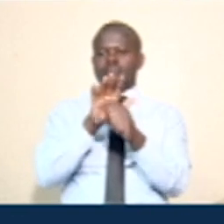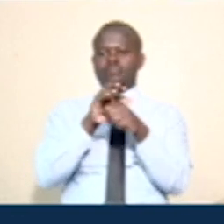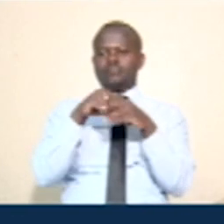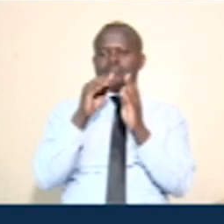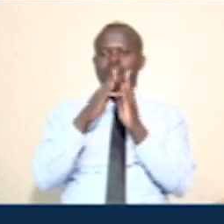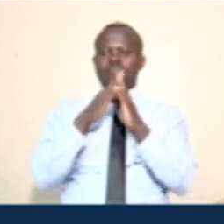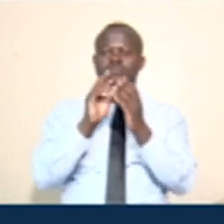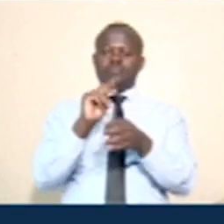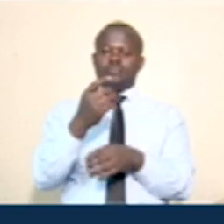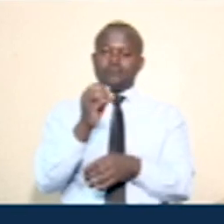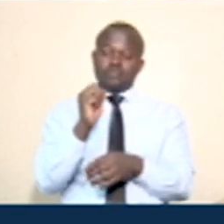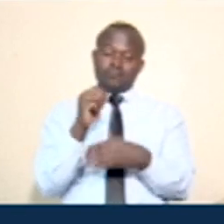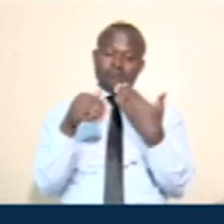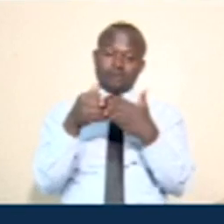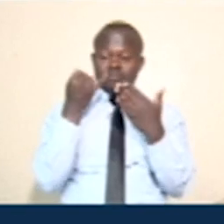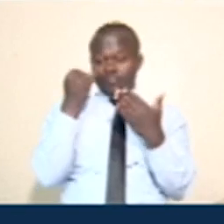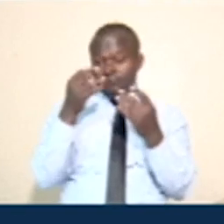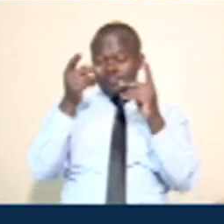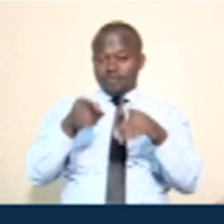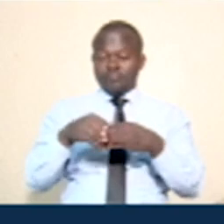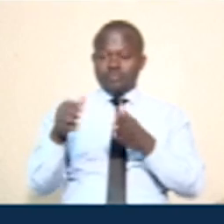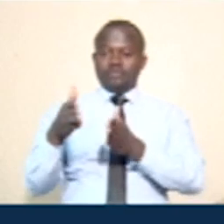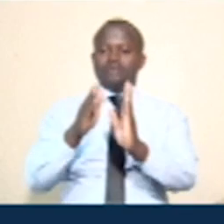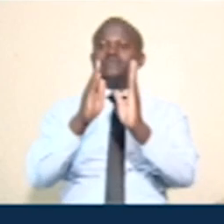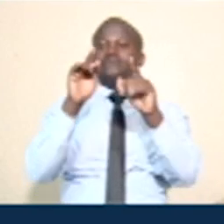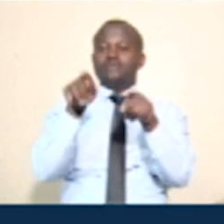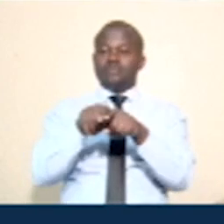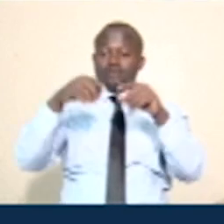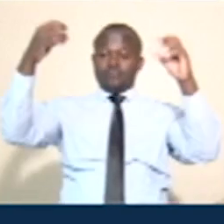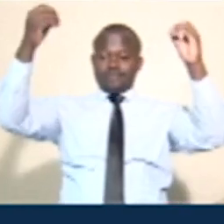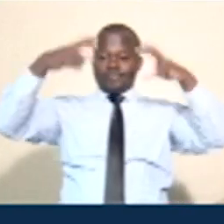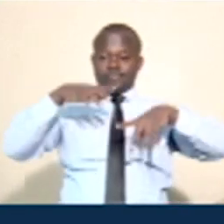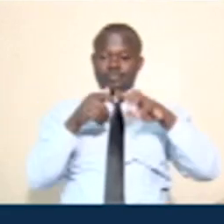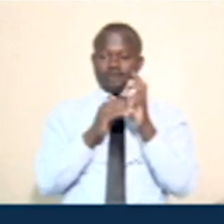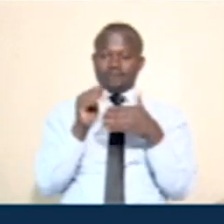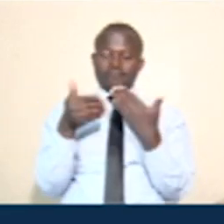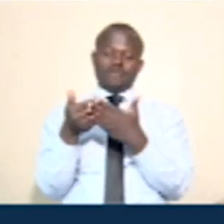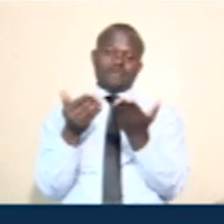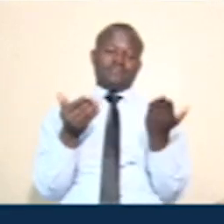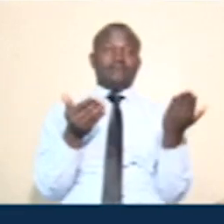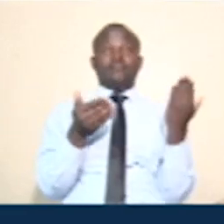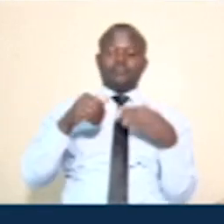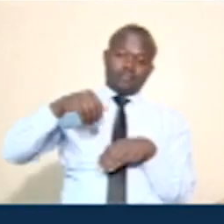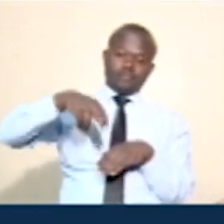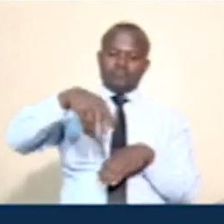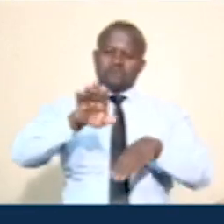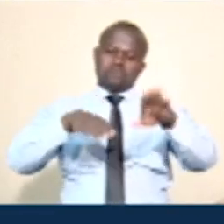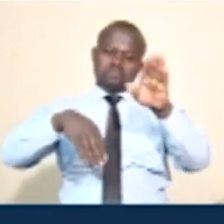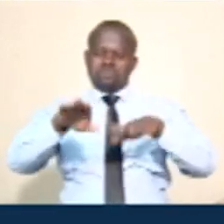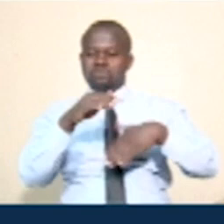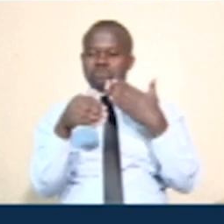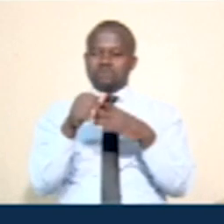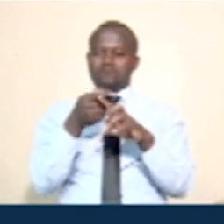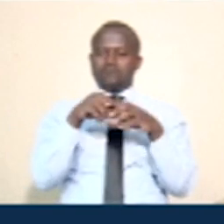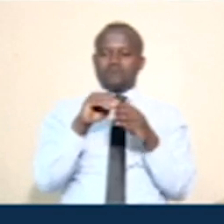uyu mujyi wa Ngoma ubwo habonetse imihanda nayo ikaba imurikiwe ariko n'abagenzi rero bigendera mu nzira bajya